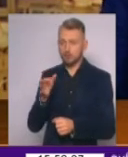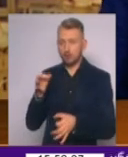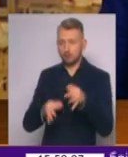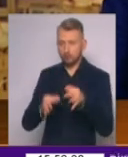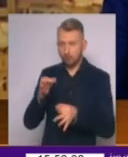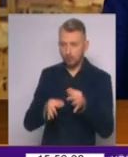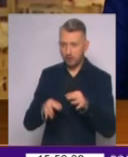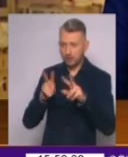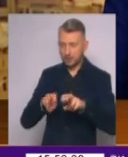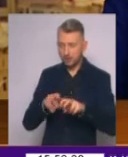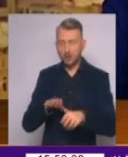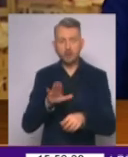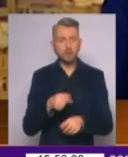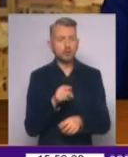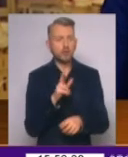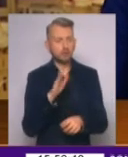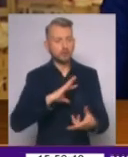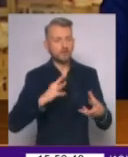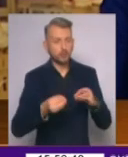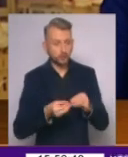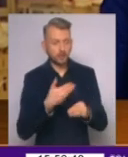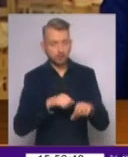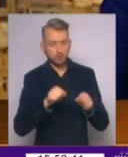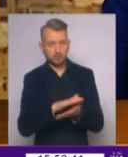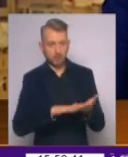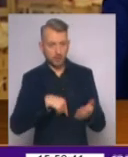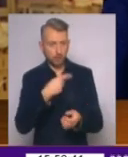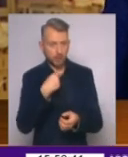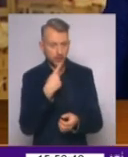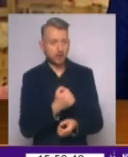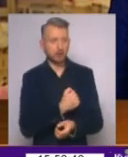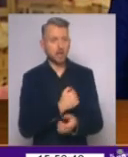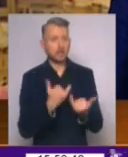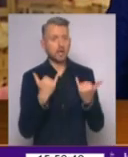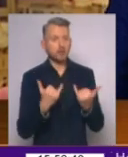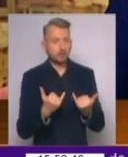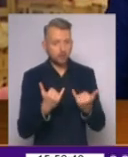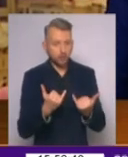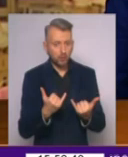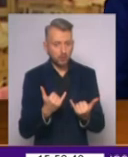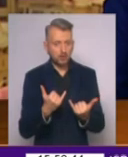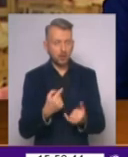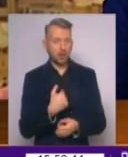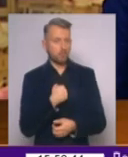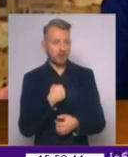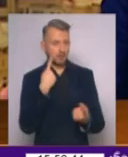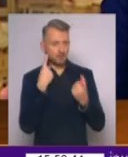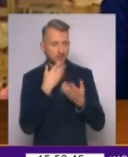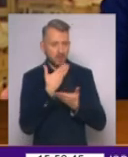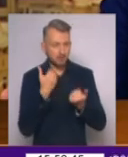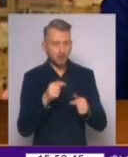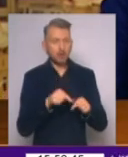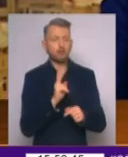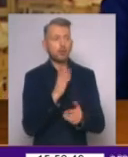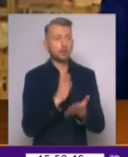будемо вже говорити про те. Після того, як будуть якісь висновки, ми можемо про це далі говорити. Так, на жаль, на сьогодні не в мене інформації немає, навіть якщо в